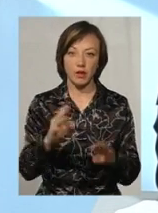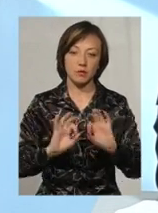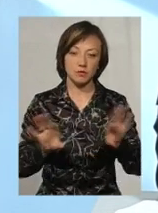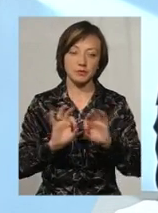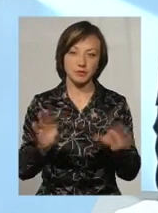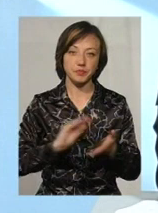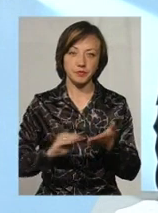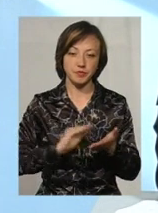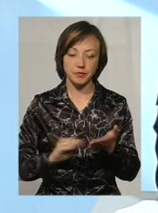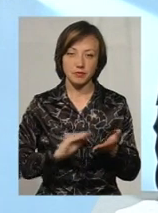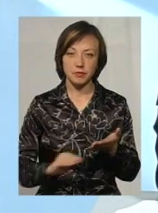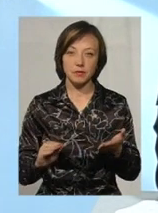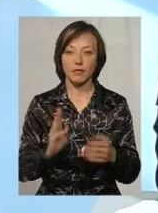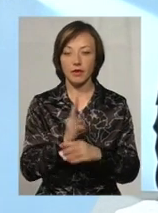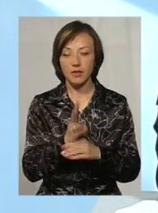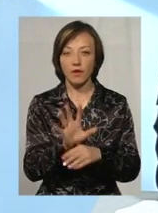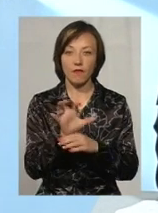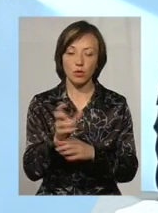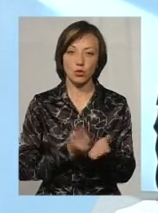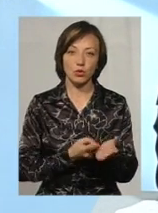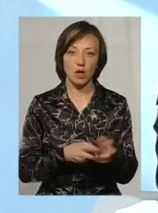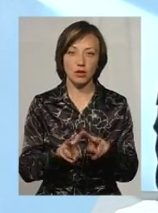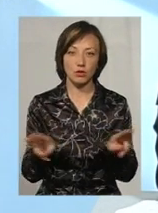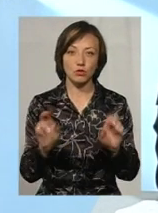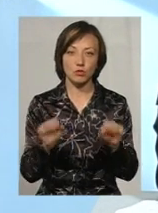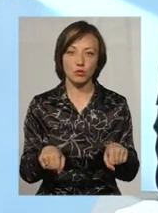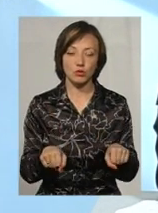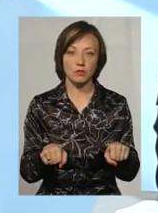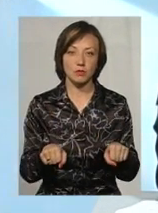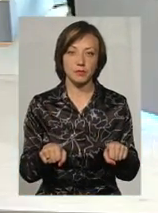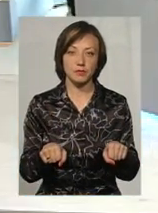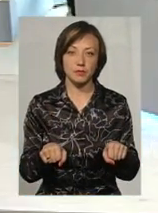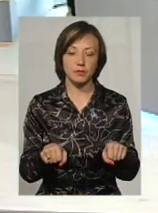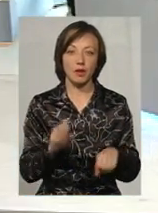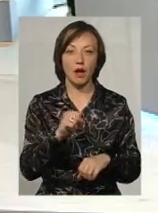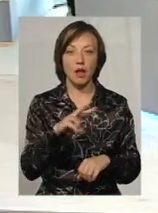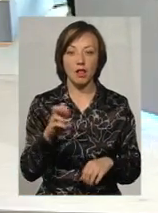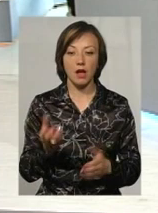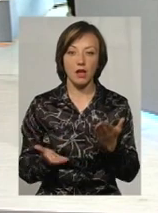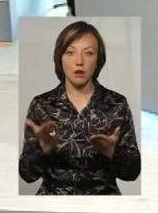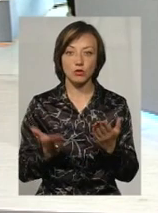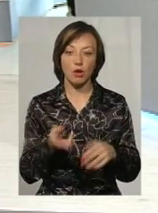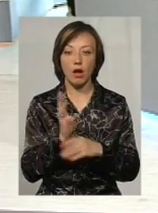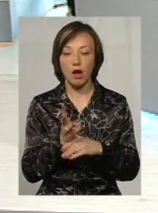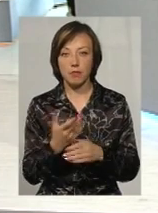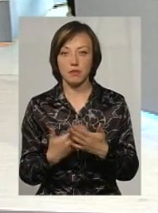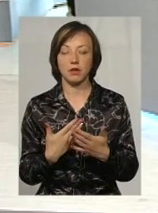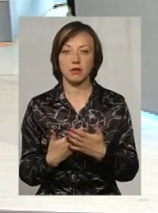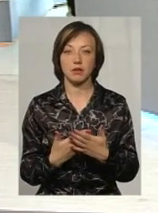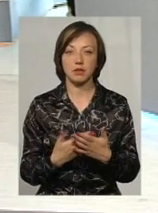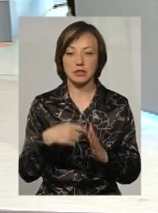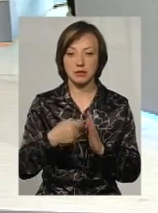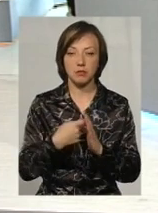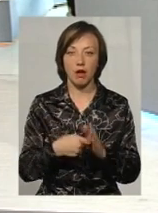свої письмові докази, надати відео або фотодокази, і ми аналогічно можемо притягнути до відповідальності. Але якщо навіть якась камера там